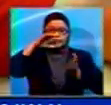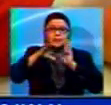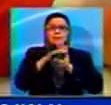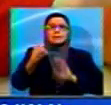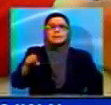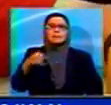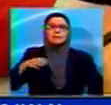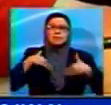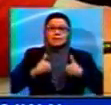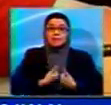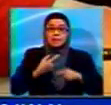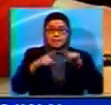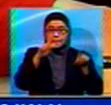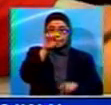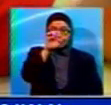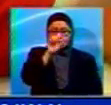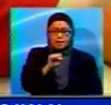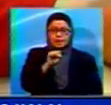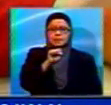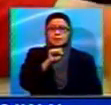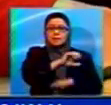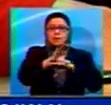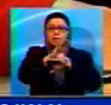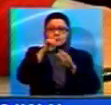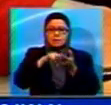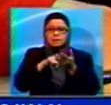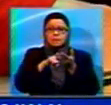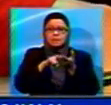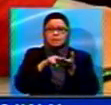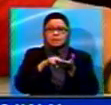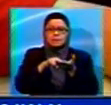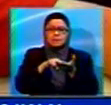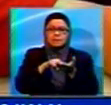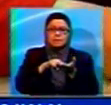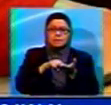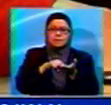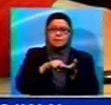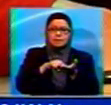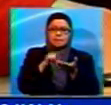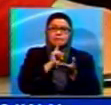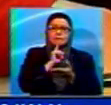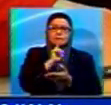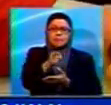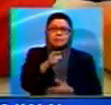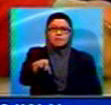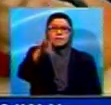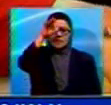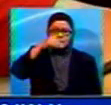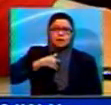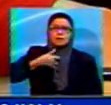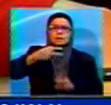ambil yang kes sebutah sebut memang didapatiang ada